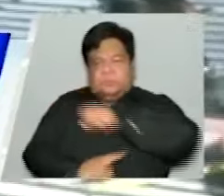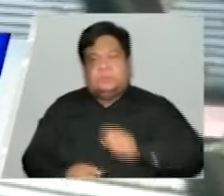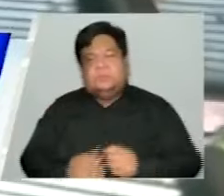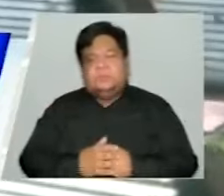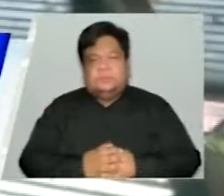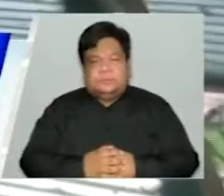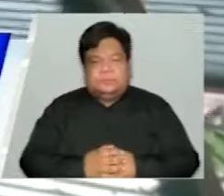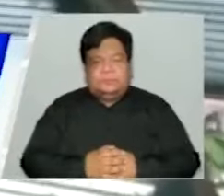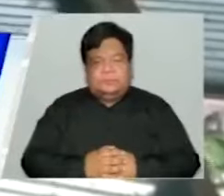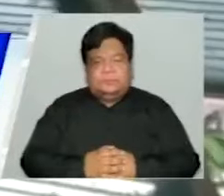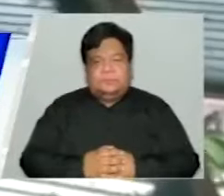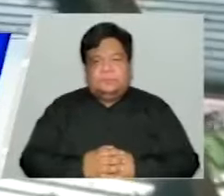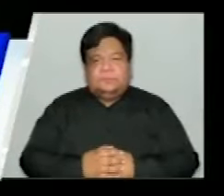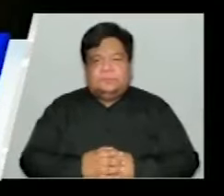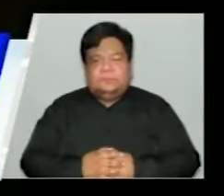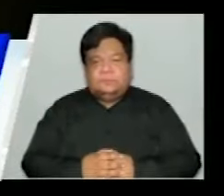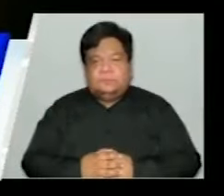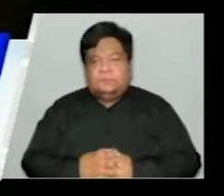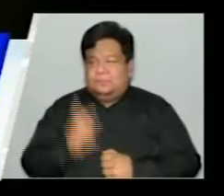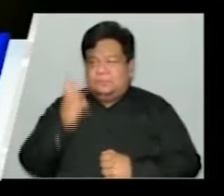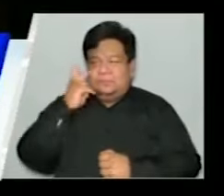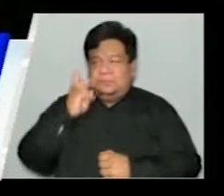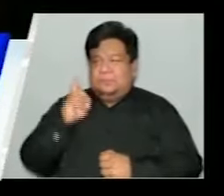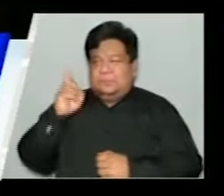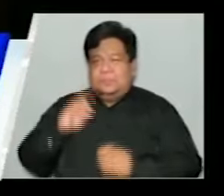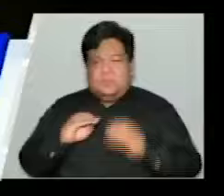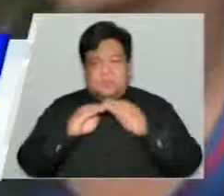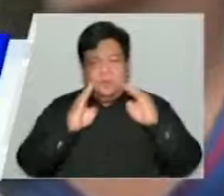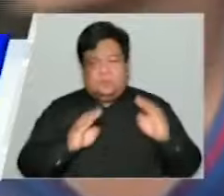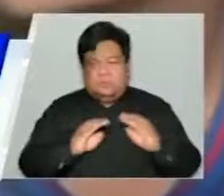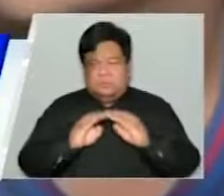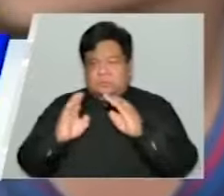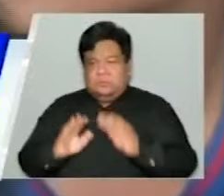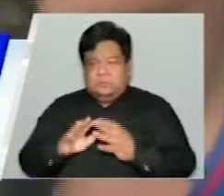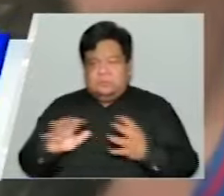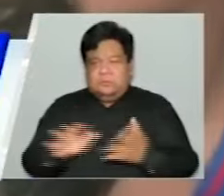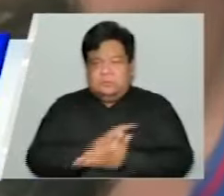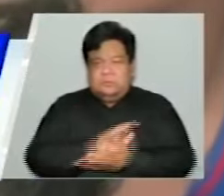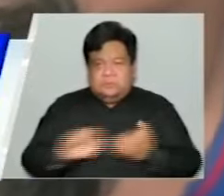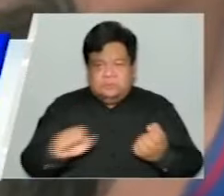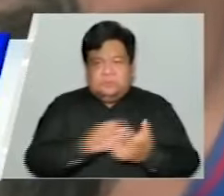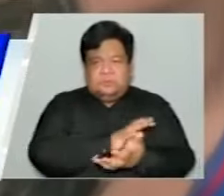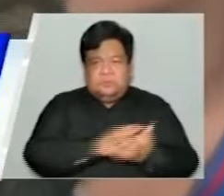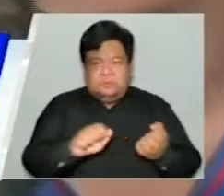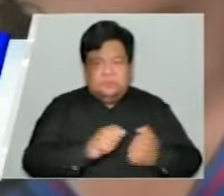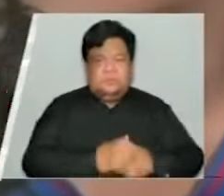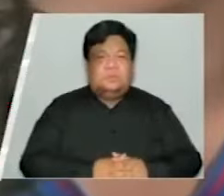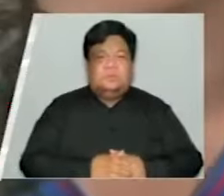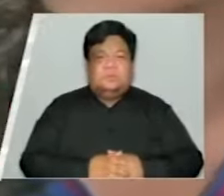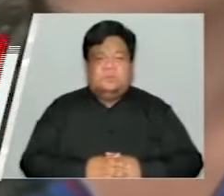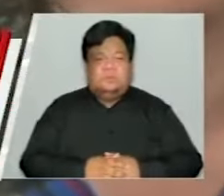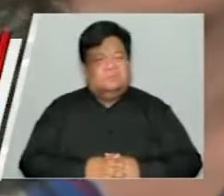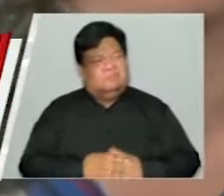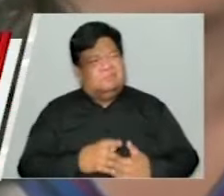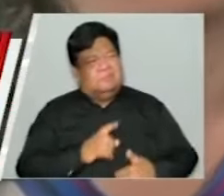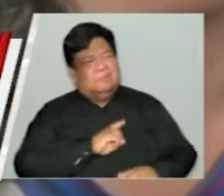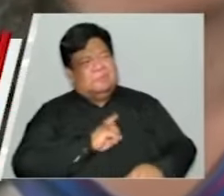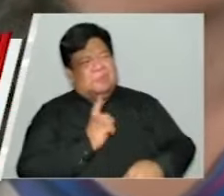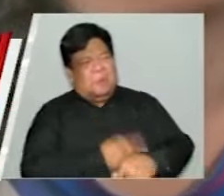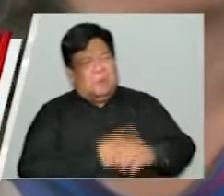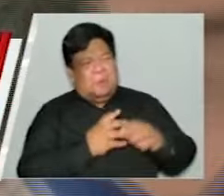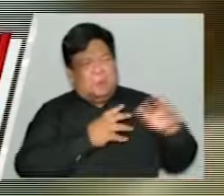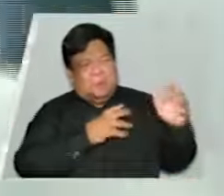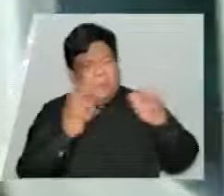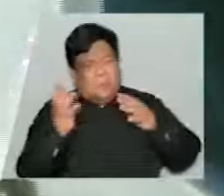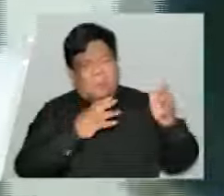Kaliwat ka ng mga bahay ang nasira sa Barangay San Jose, Gonzaga, Cagayan. Sa lakas po ng hangin eh, kaya yun po nawala. Opo, na-wash